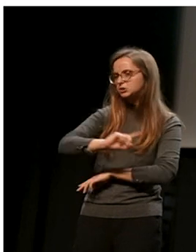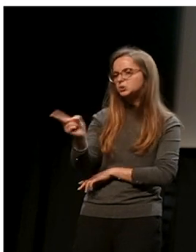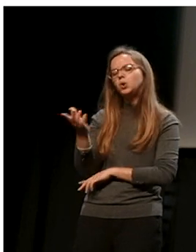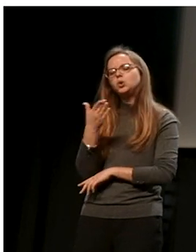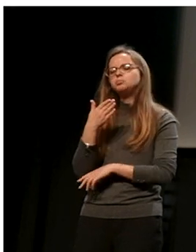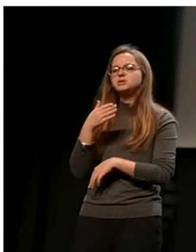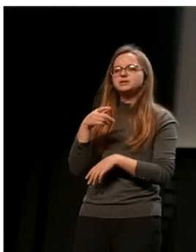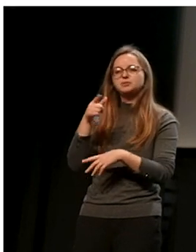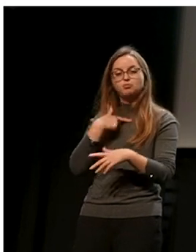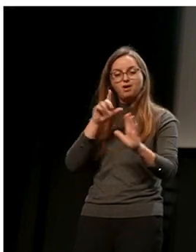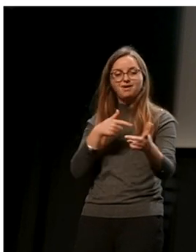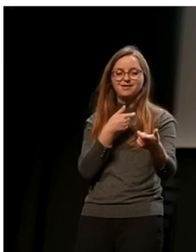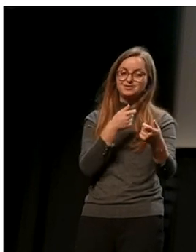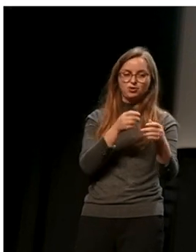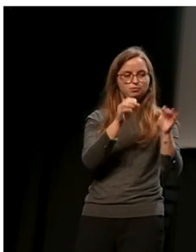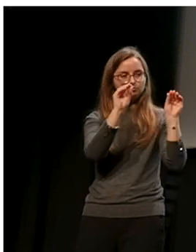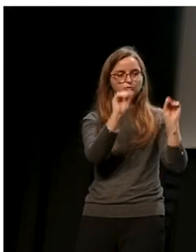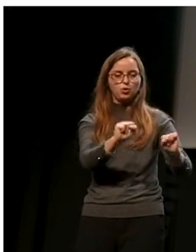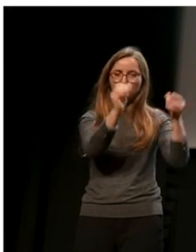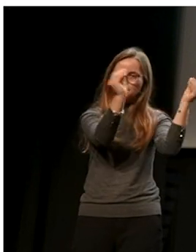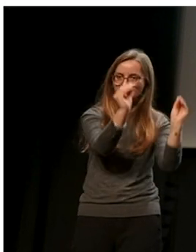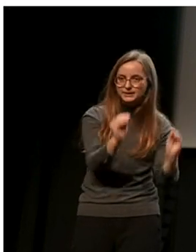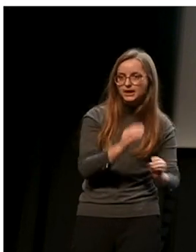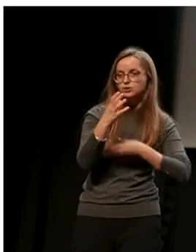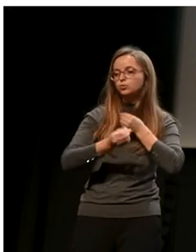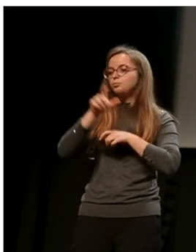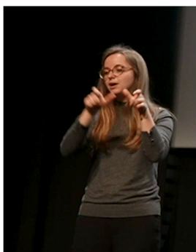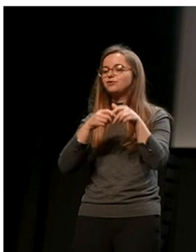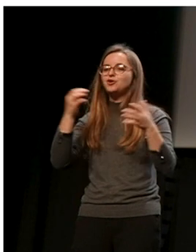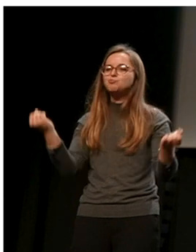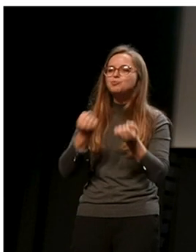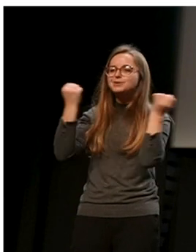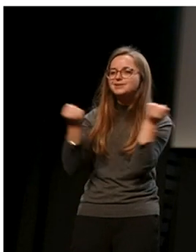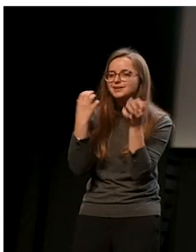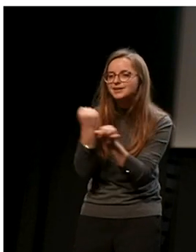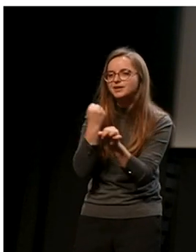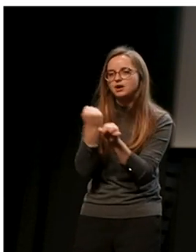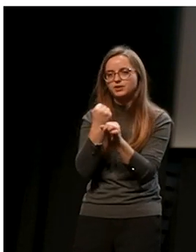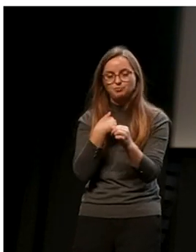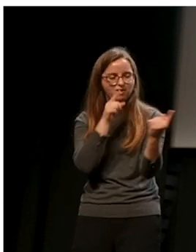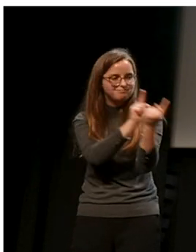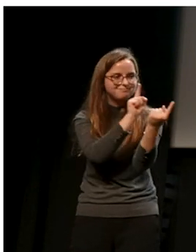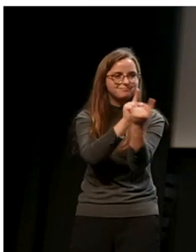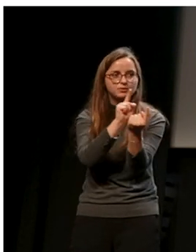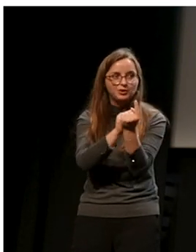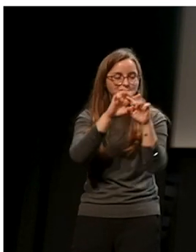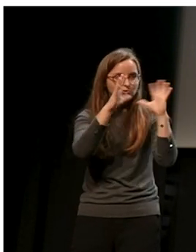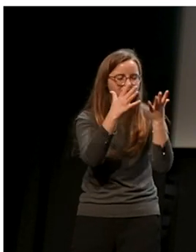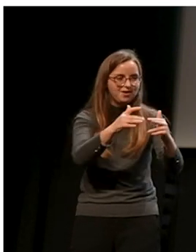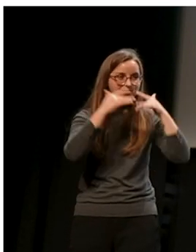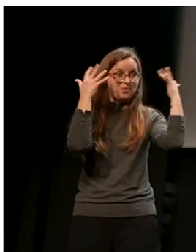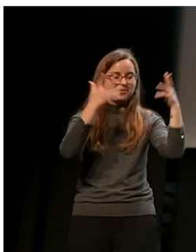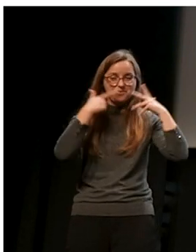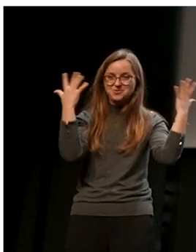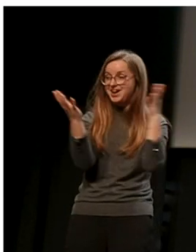j'ai eu accès à des illustrateurs publicitaires, où quand ils me parlaient de leurs études, j'avais plein d'étoiles dans les yeux. À l'âge